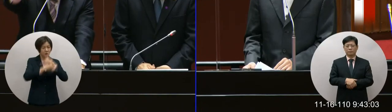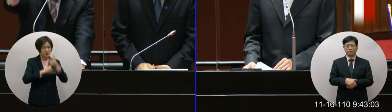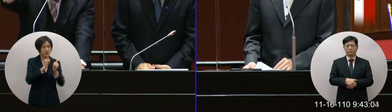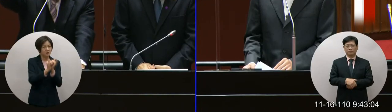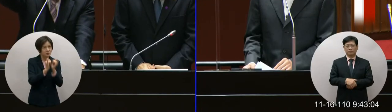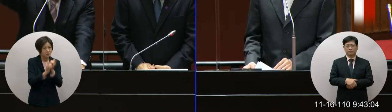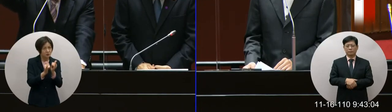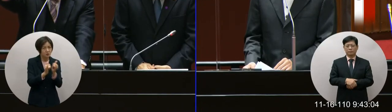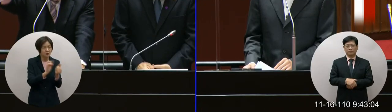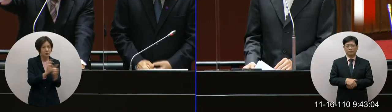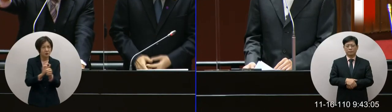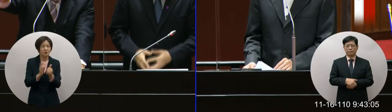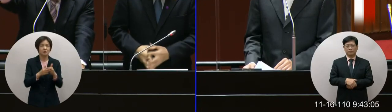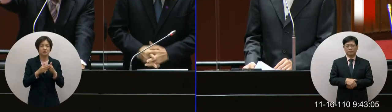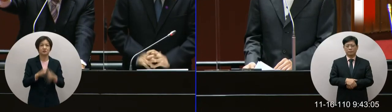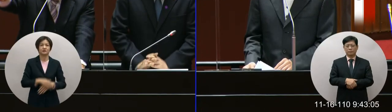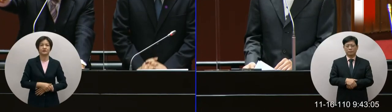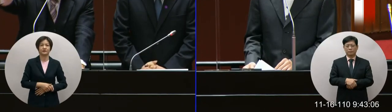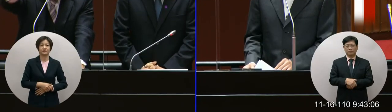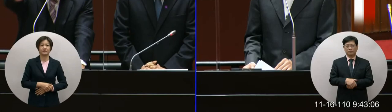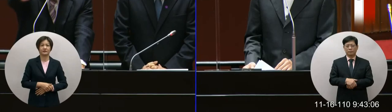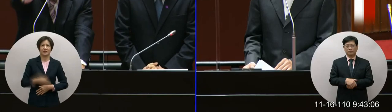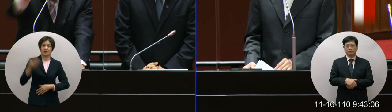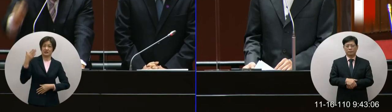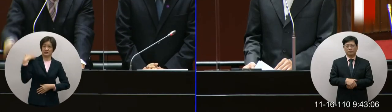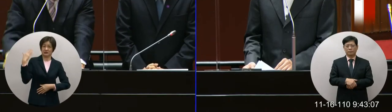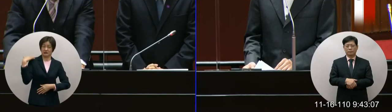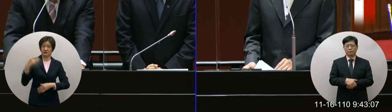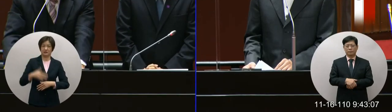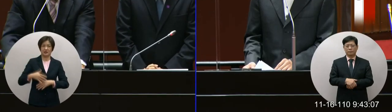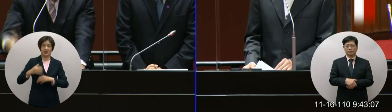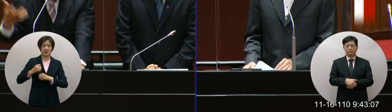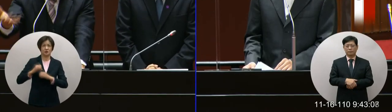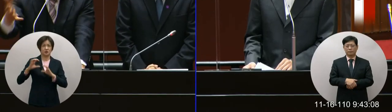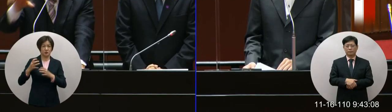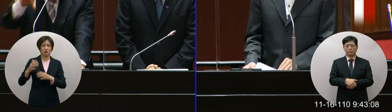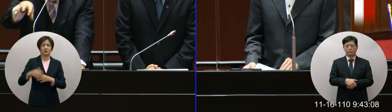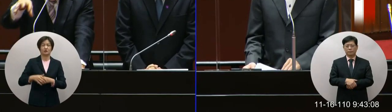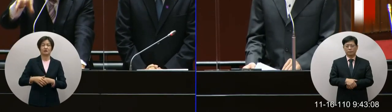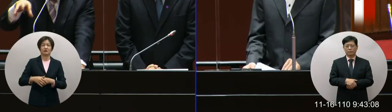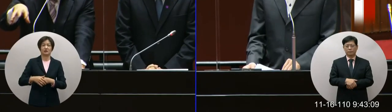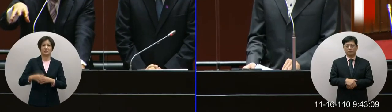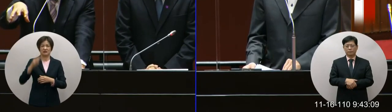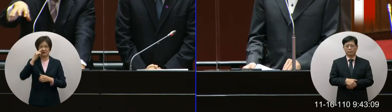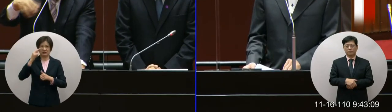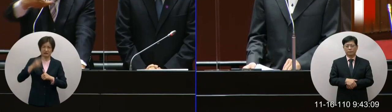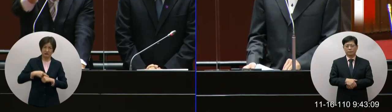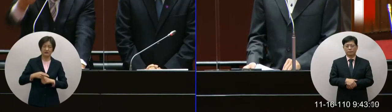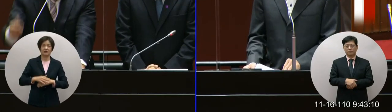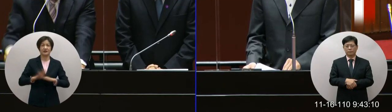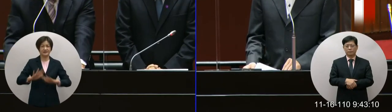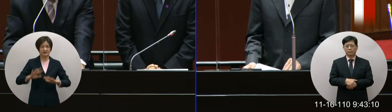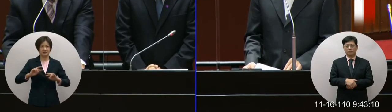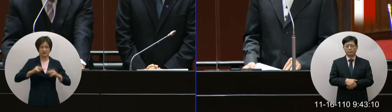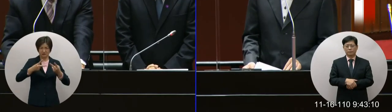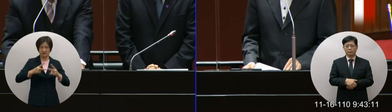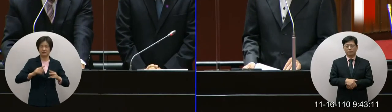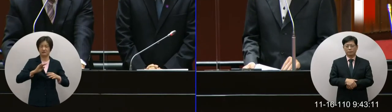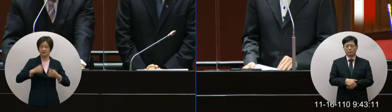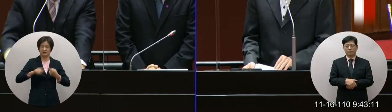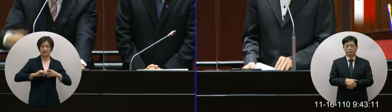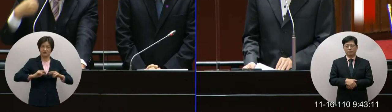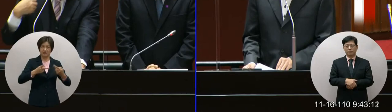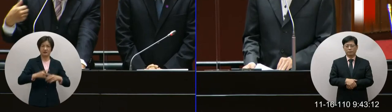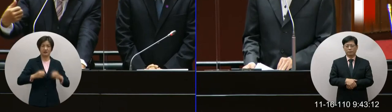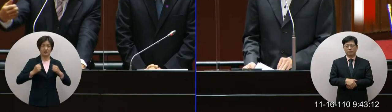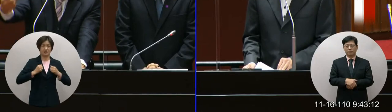去受到壮大军国的这个之害，能够减少自己。他习近平也讲